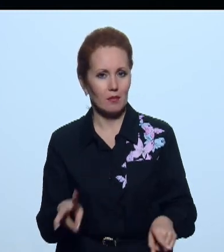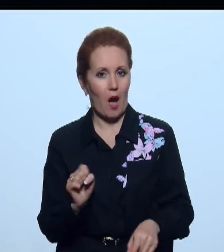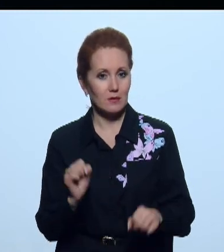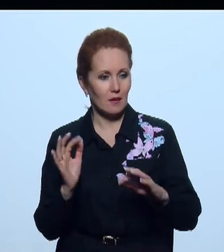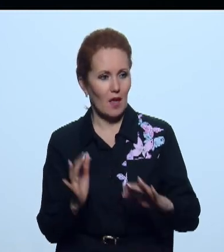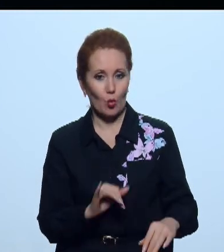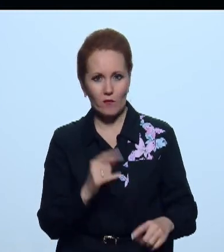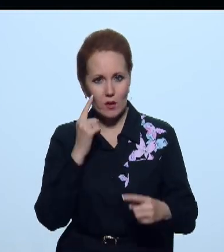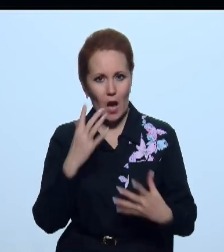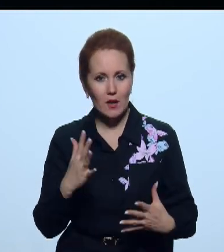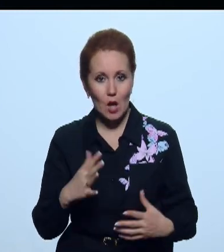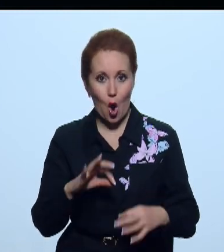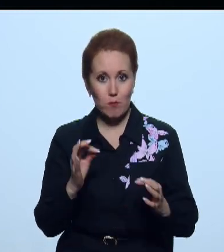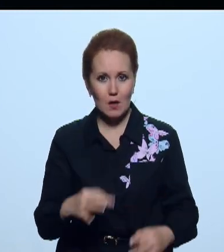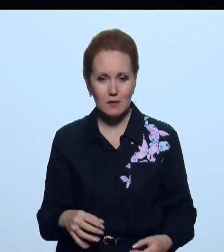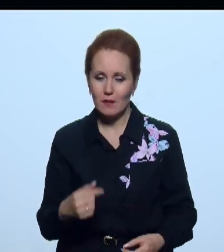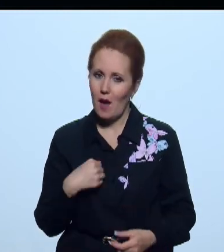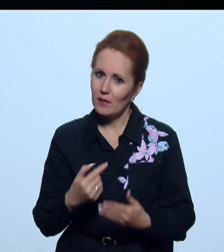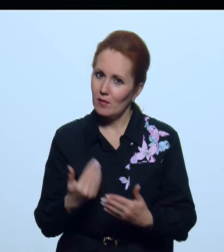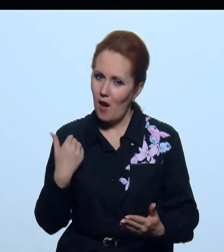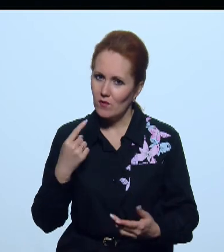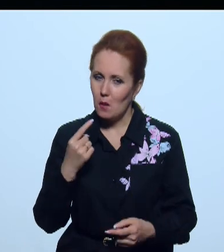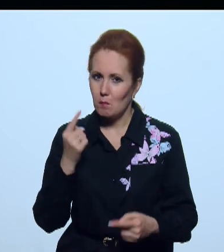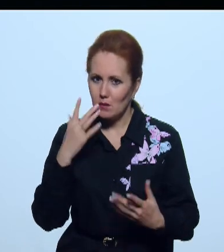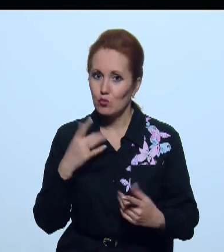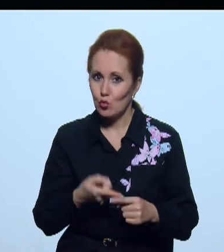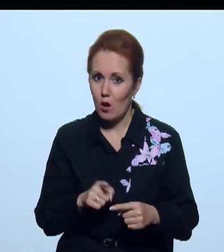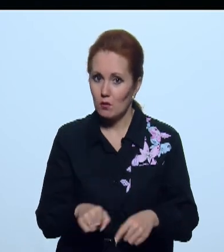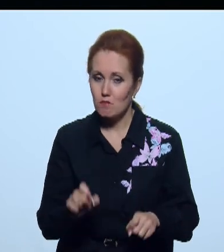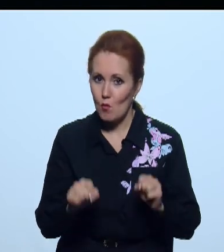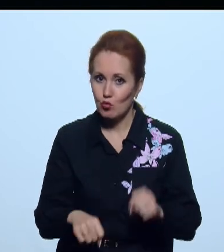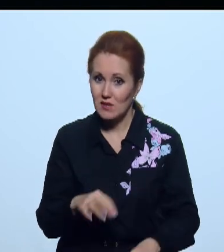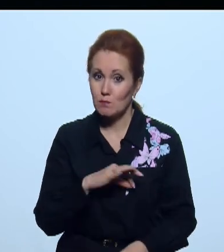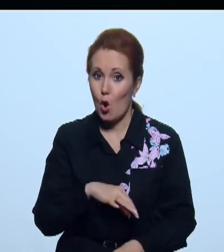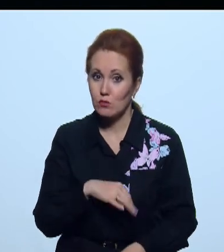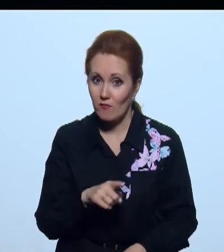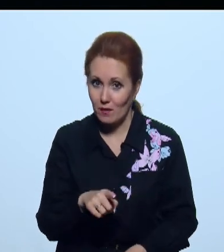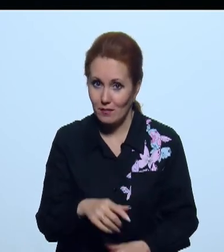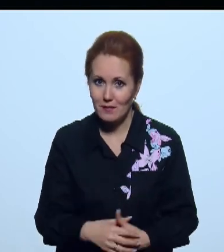яркие образы, и я недавно поняла, что это можно, в общем,